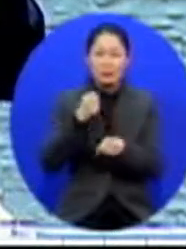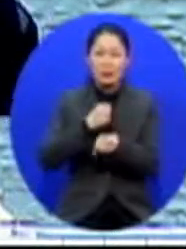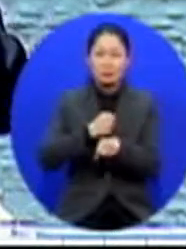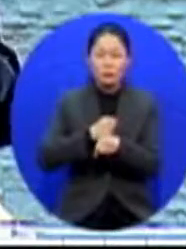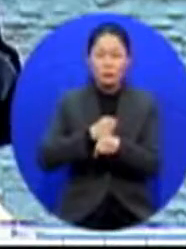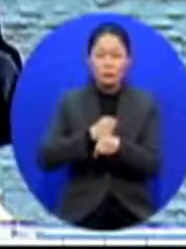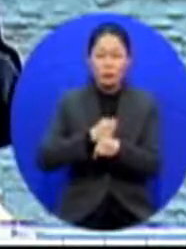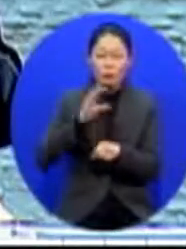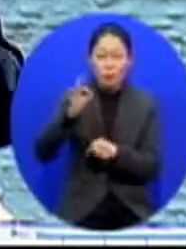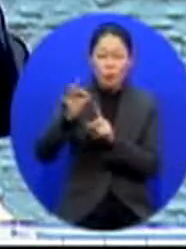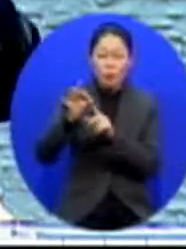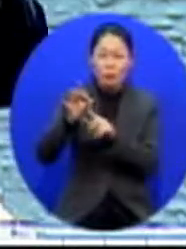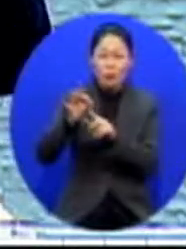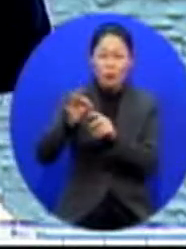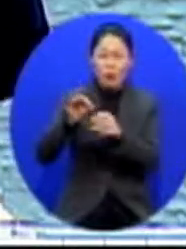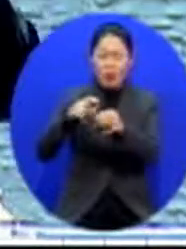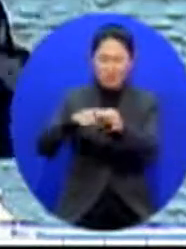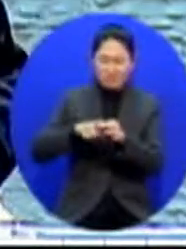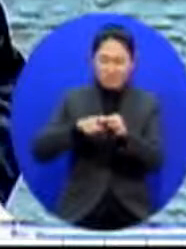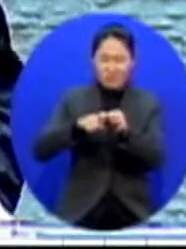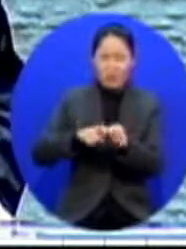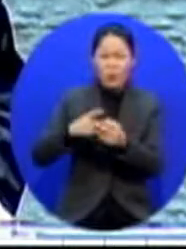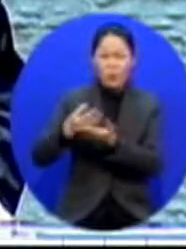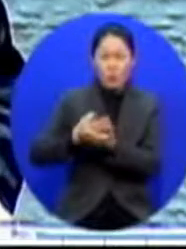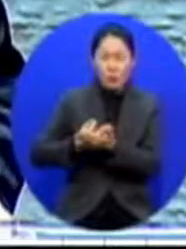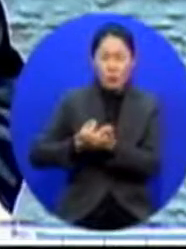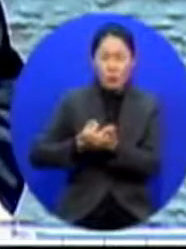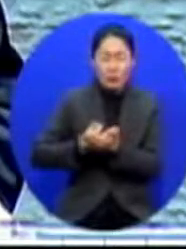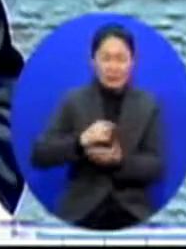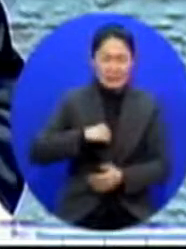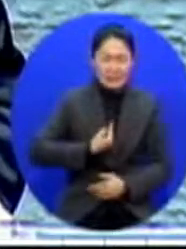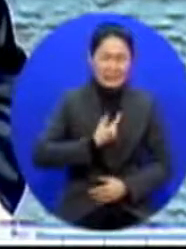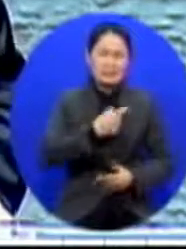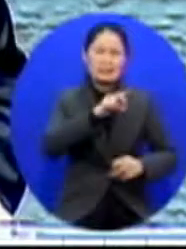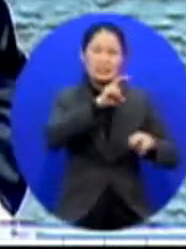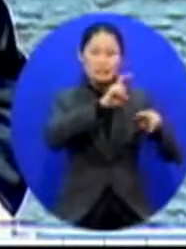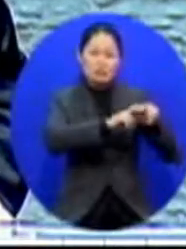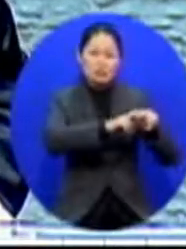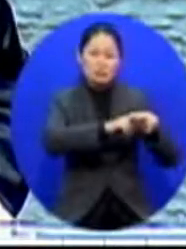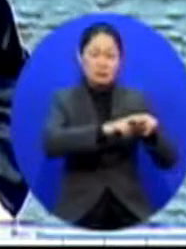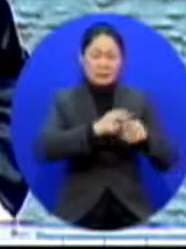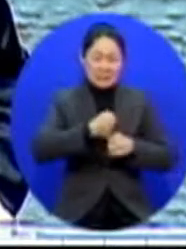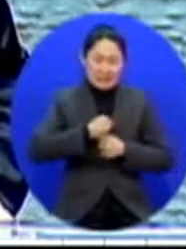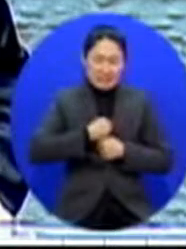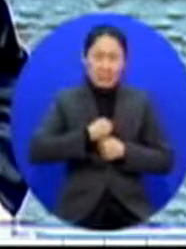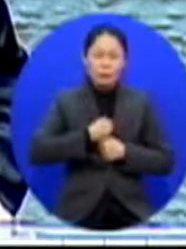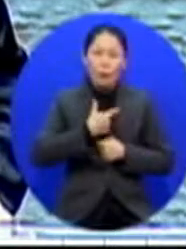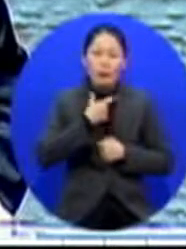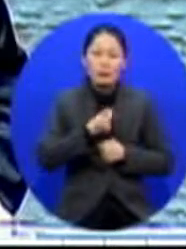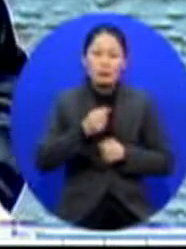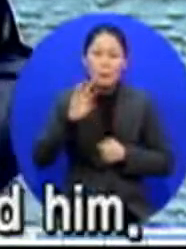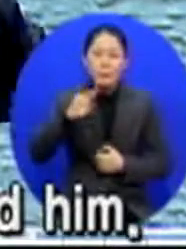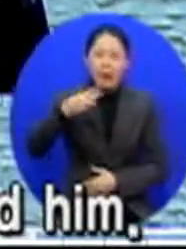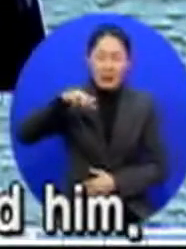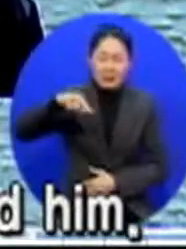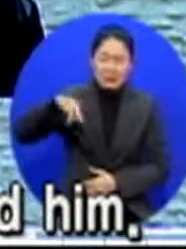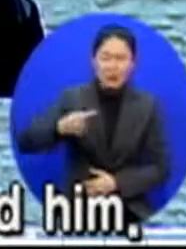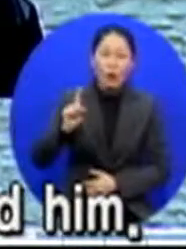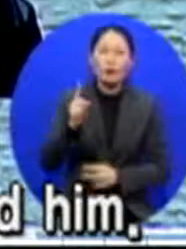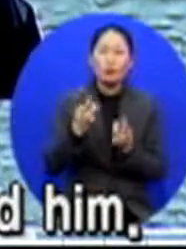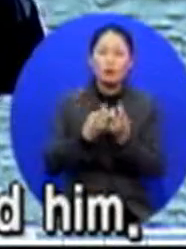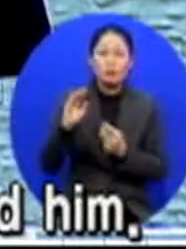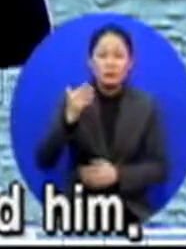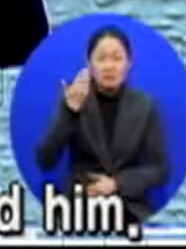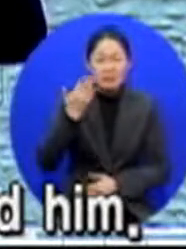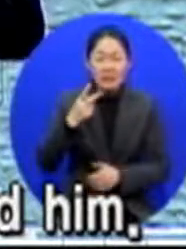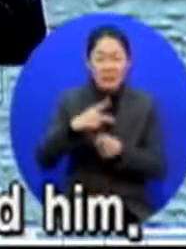모으려고 하고 자기 지위를 지키려고 했던 펠릭스가 결국은 어떻게 됐을까요 2년 뒤에